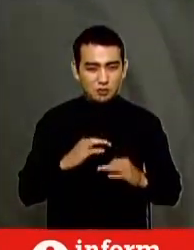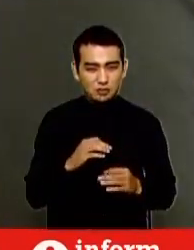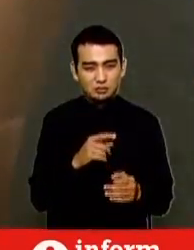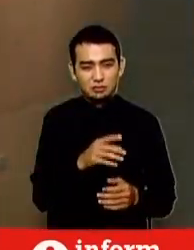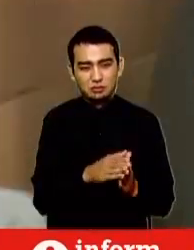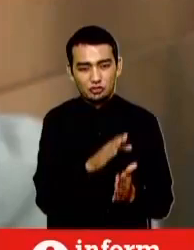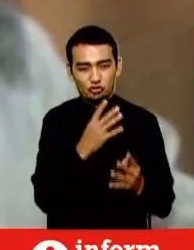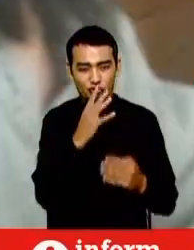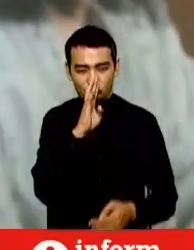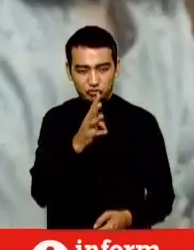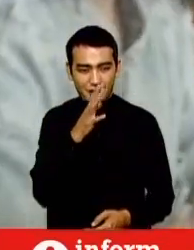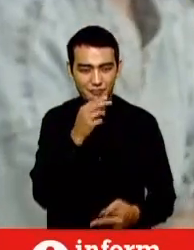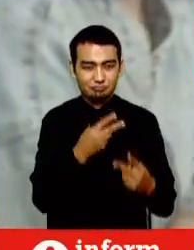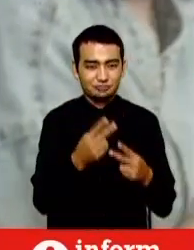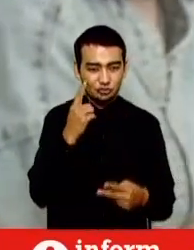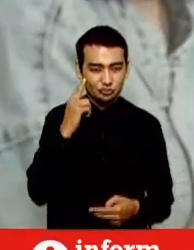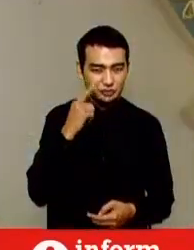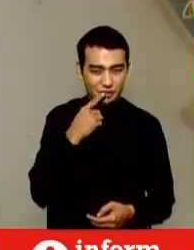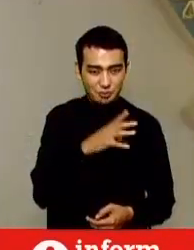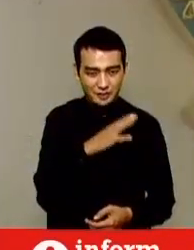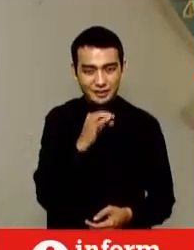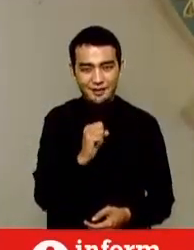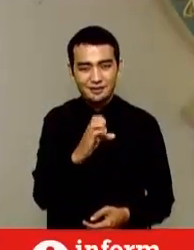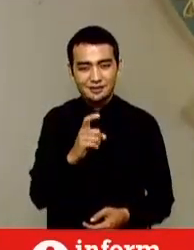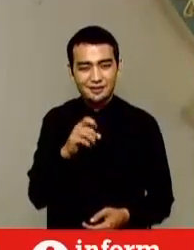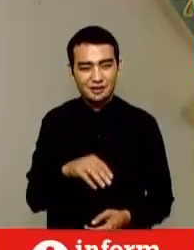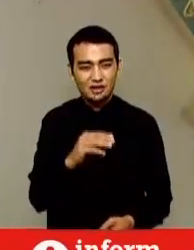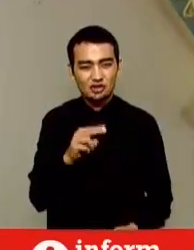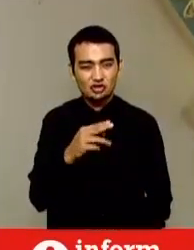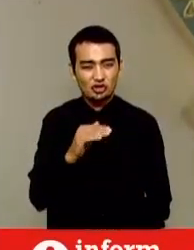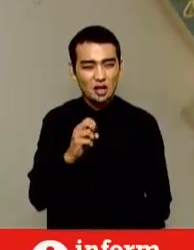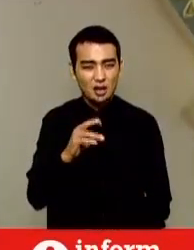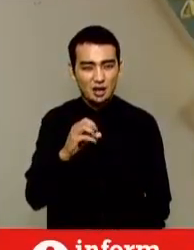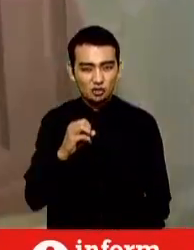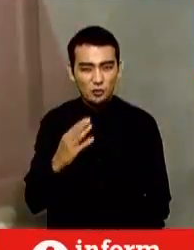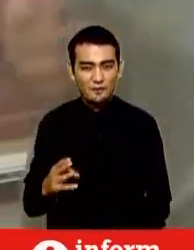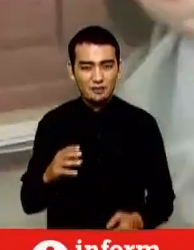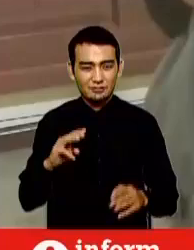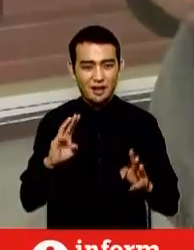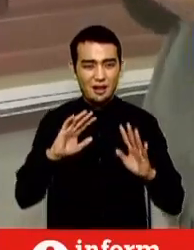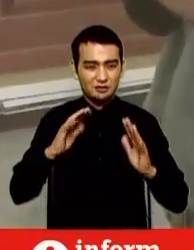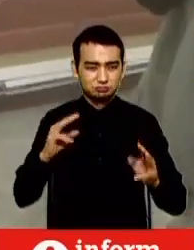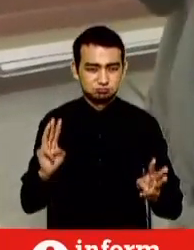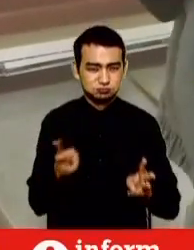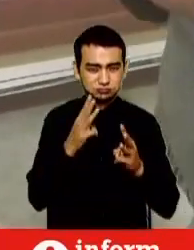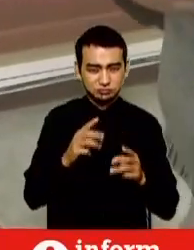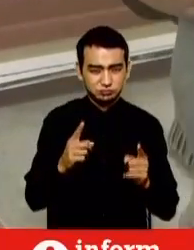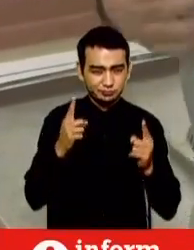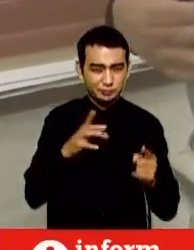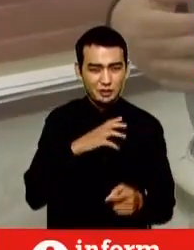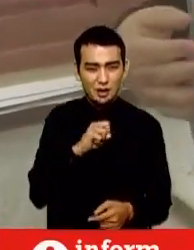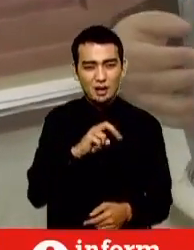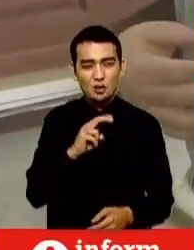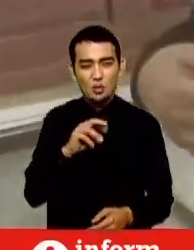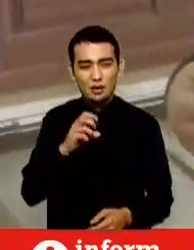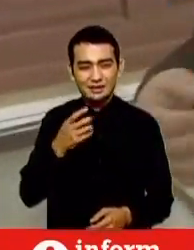года ограничения свободы. Напомню, Асгат Джакашев предстал перед судом после крупного лесного пожара в Аюликольском районе